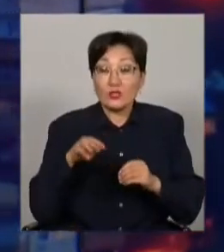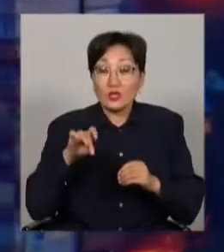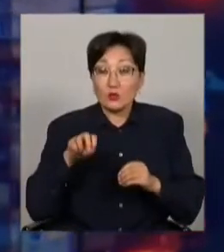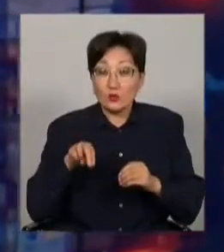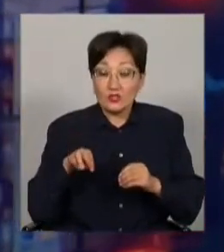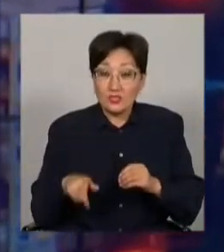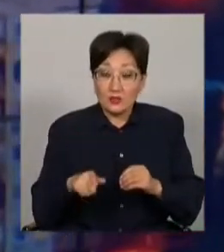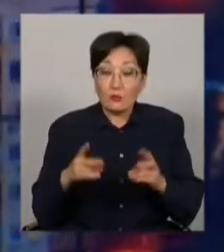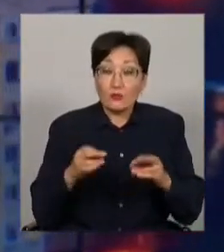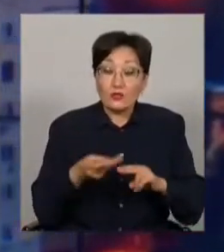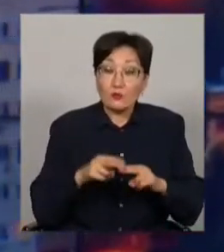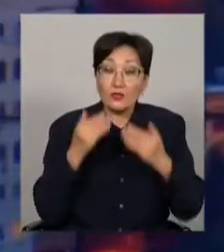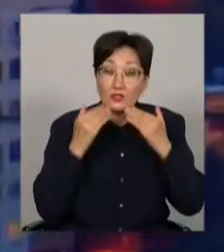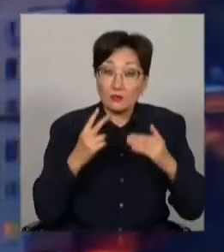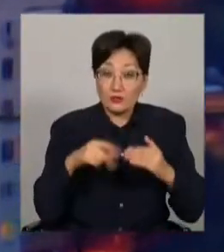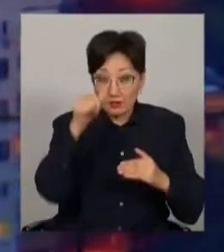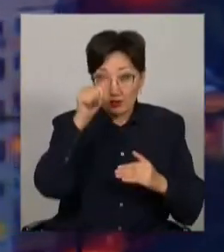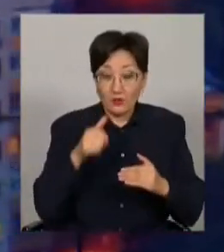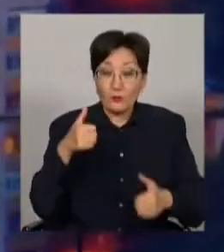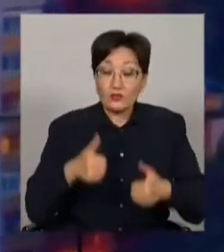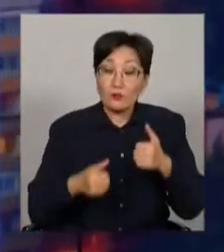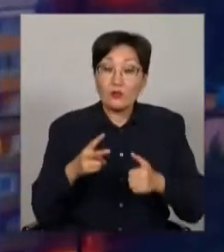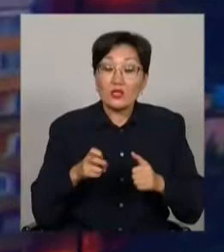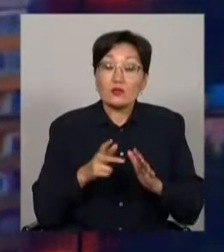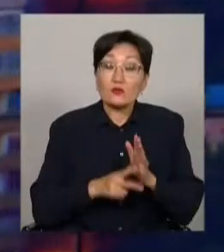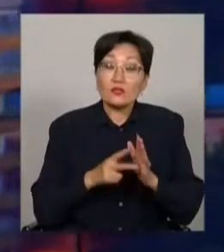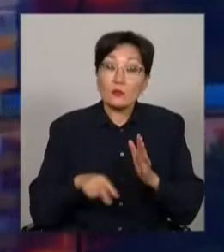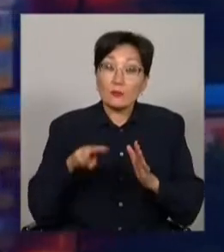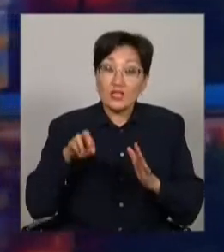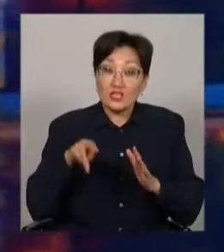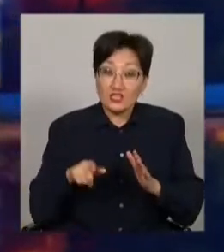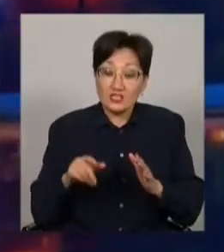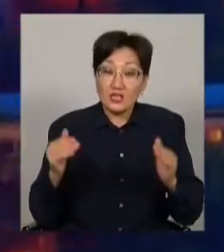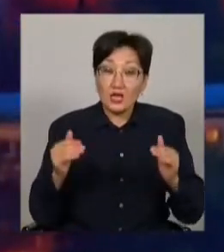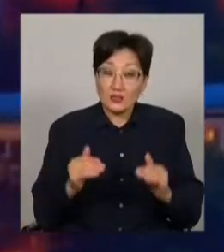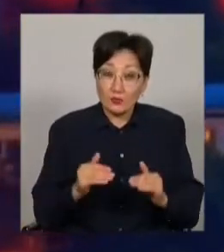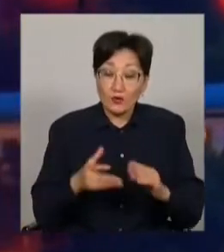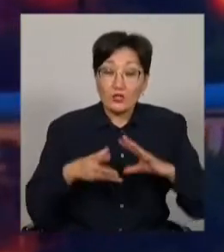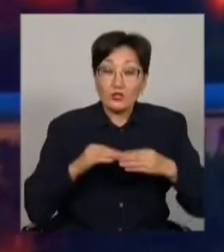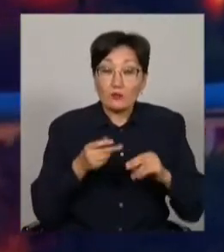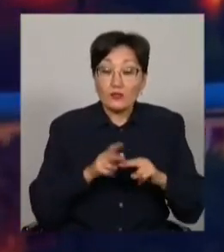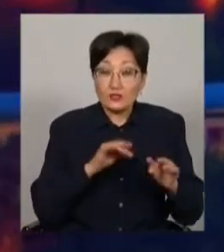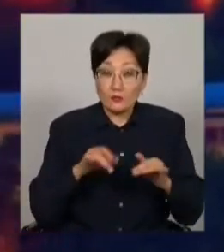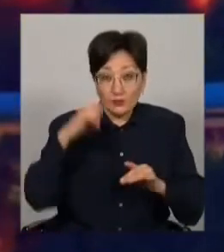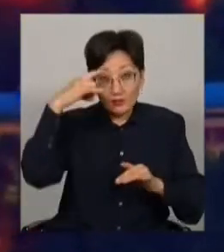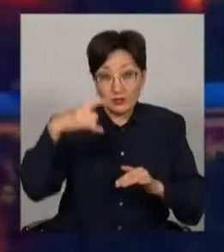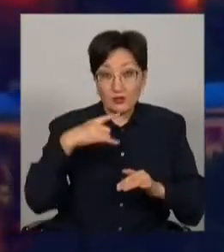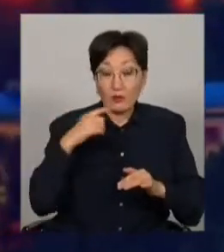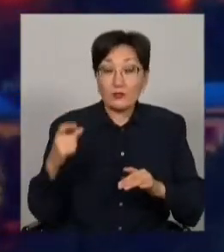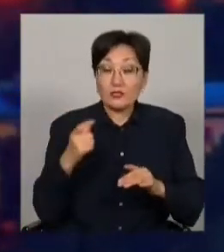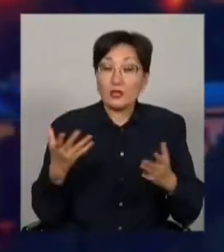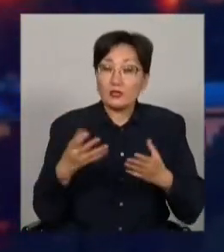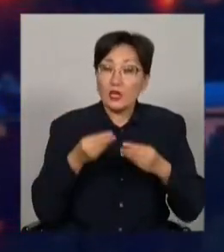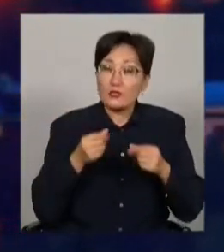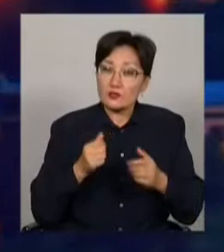асқан. Бірақ бұл соңғы 2 аймен салыстырғанда 280 миллиард теңгеге аз. Жалпы бұл процестер еліміздің экономикасына қалай